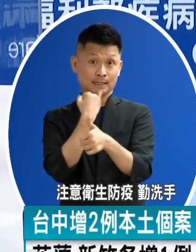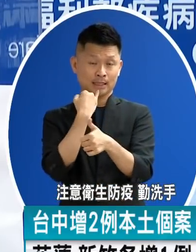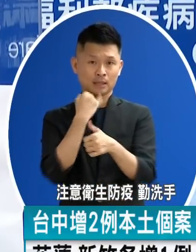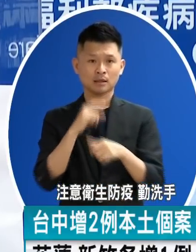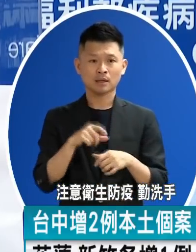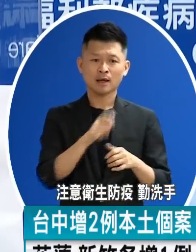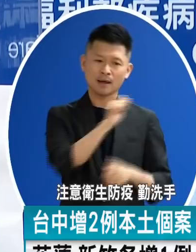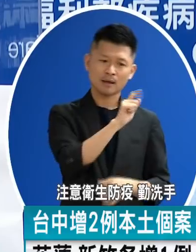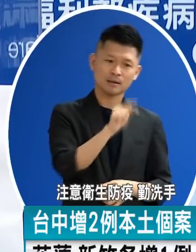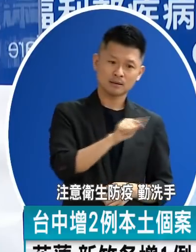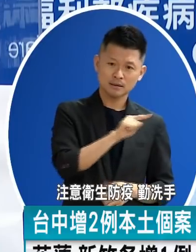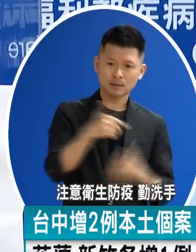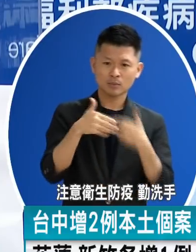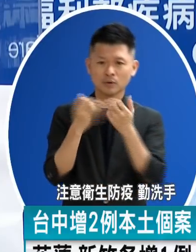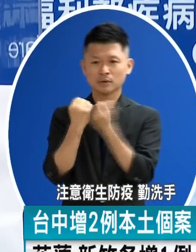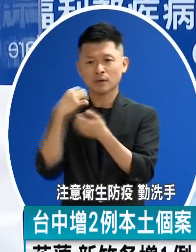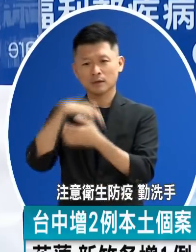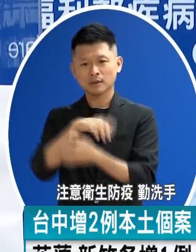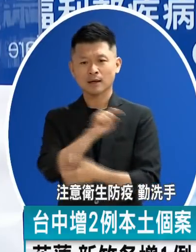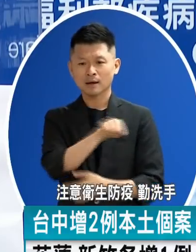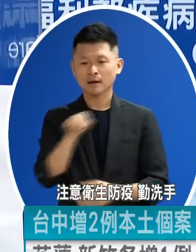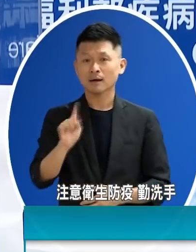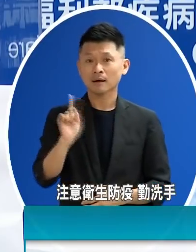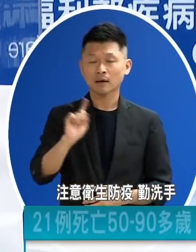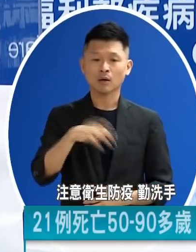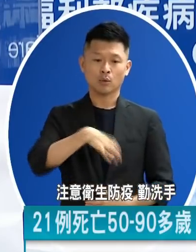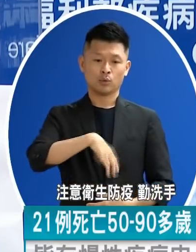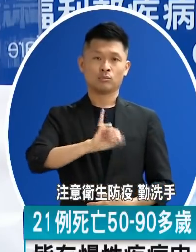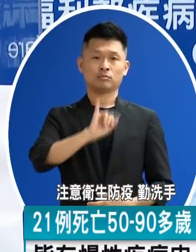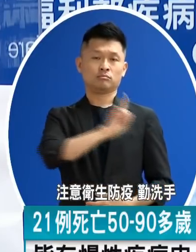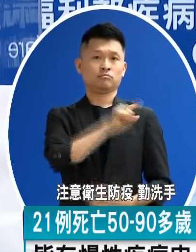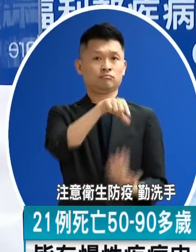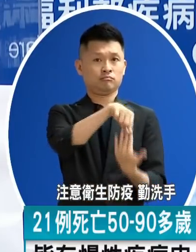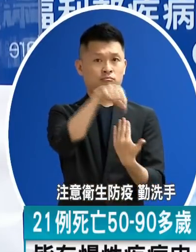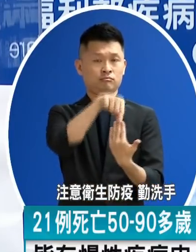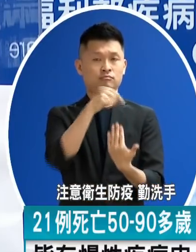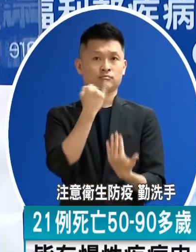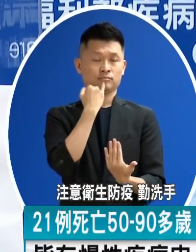什么样的疫苗，那还是要尊重他们的一个选择。好。